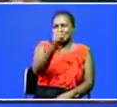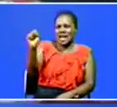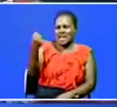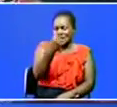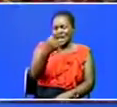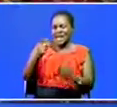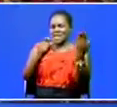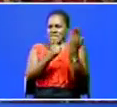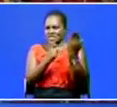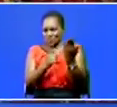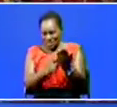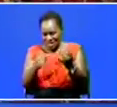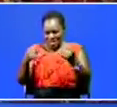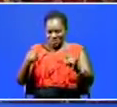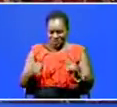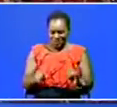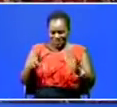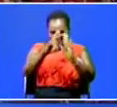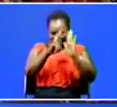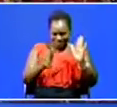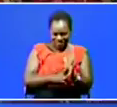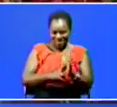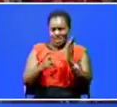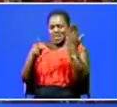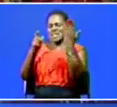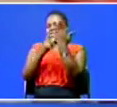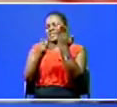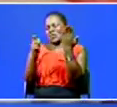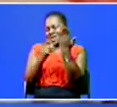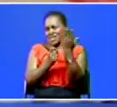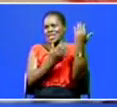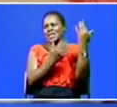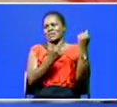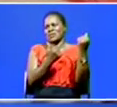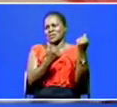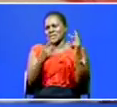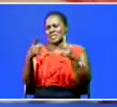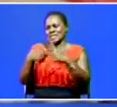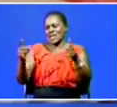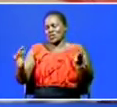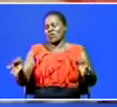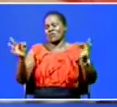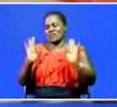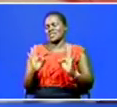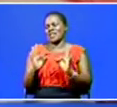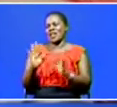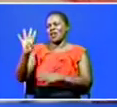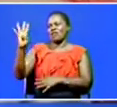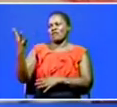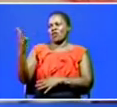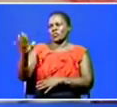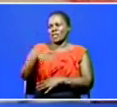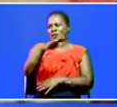ya Kiswahili. Utekelezaji wa kanuni za bunge kwa lugha ya Kiswahili unatarajiwa kung'wananga rasmi kwenye kipindi cha 4 cha bunge